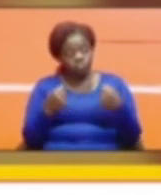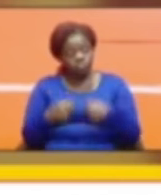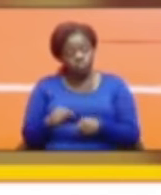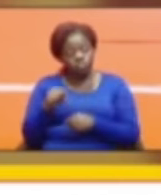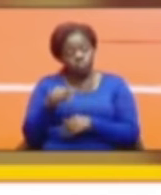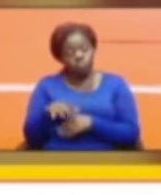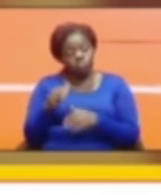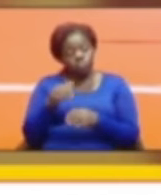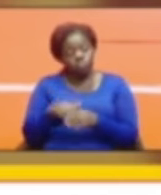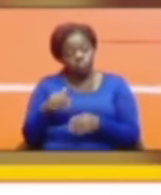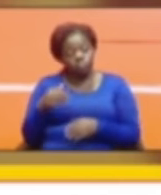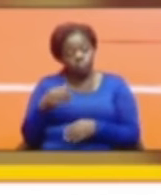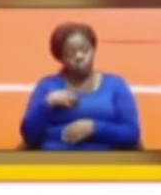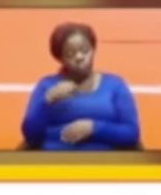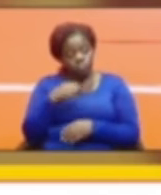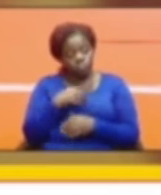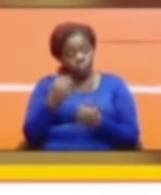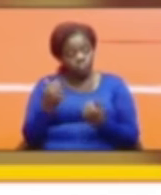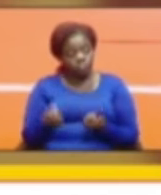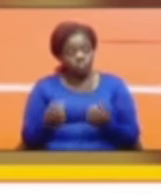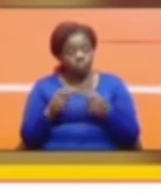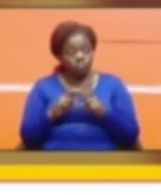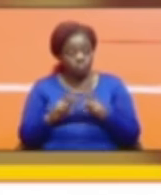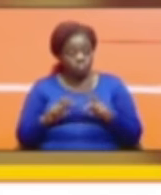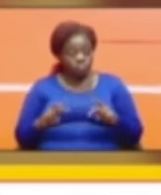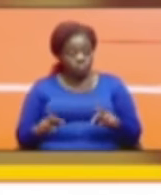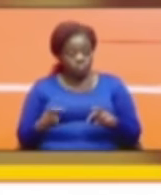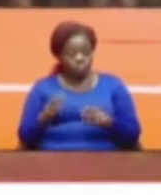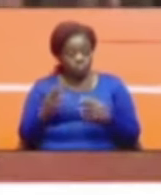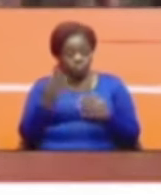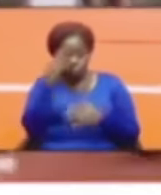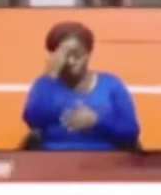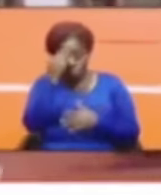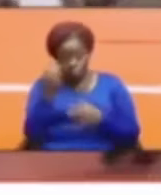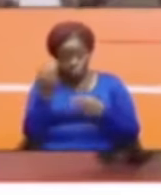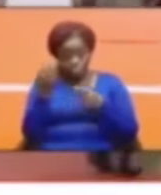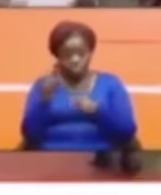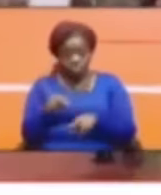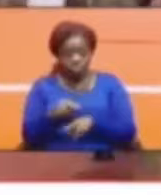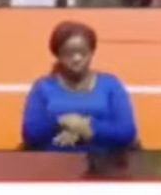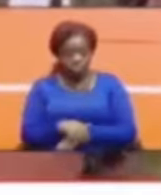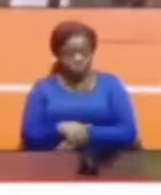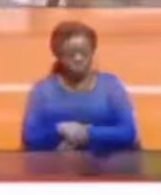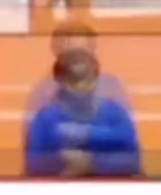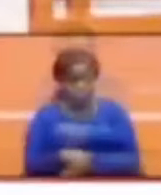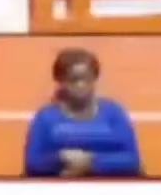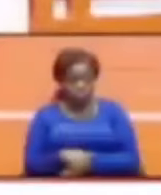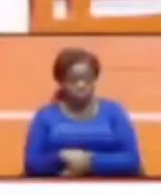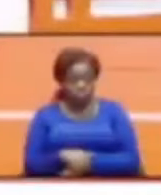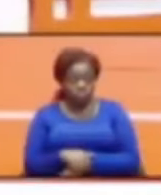bwe kityo mu basirikale baffe era tugenda kunoonyereza waki kibaddewo.